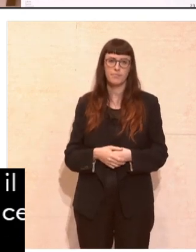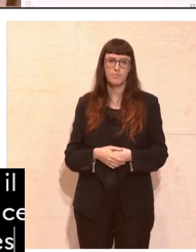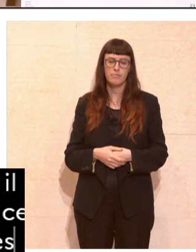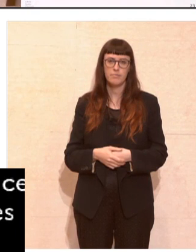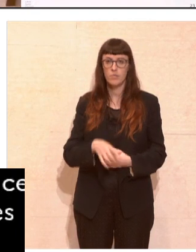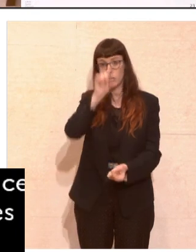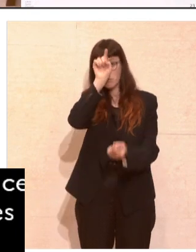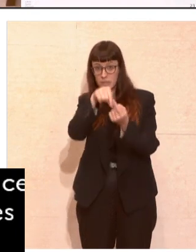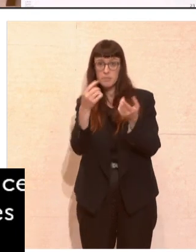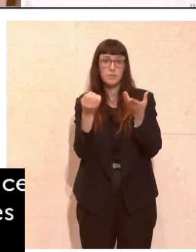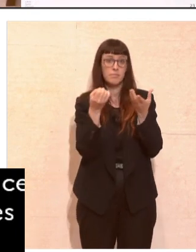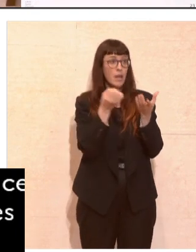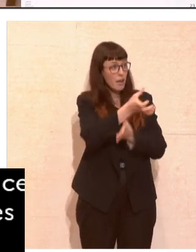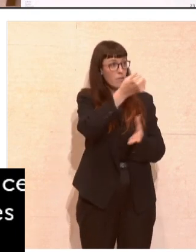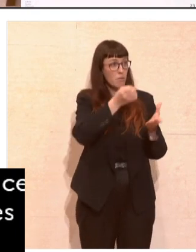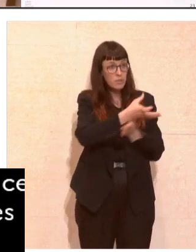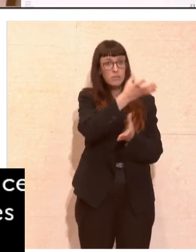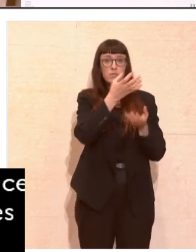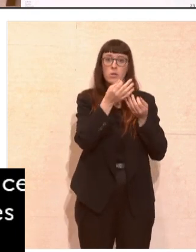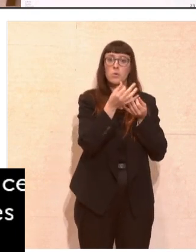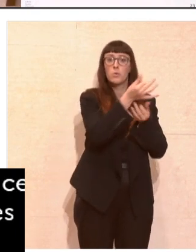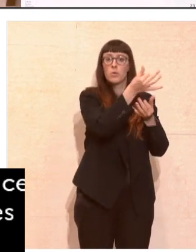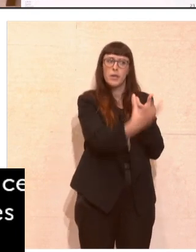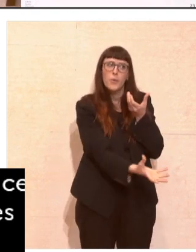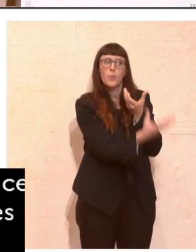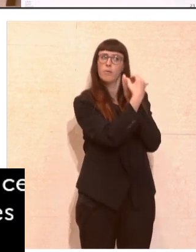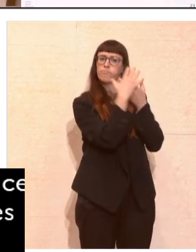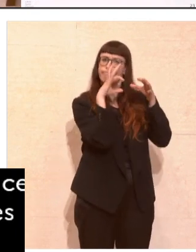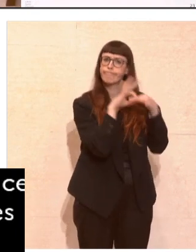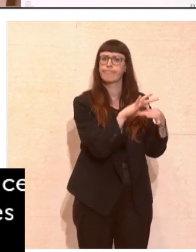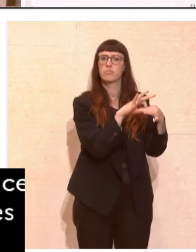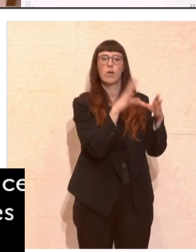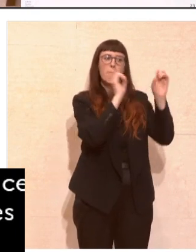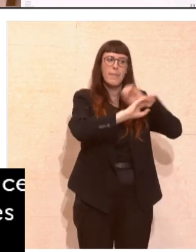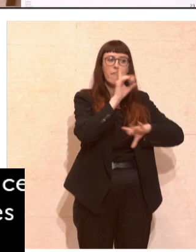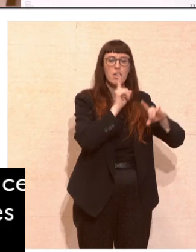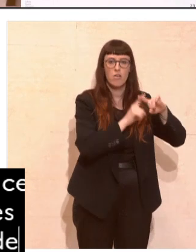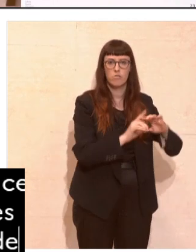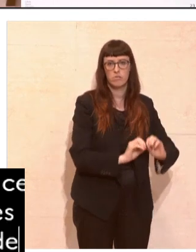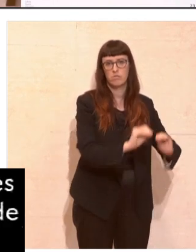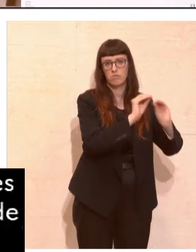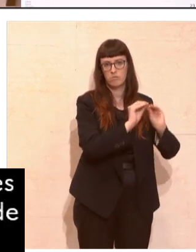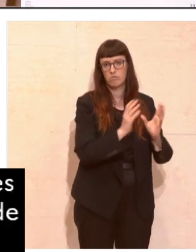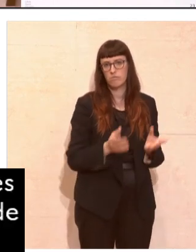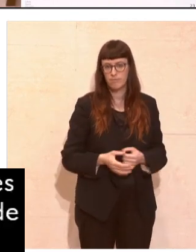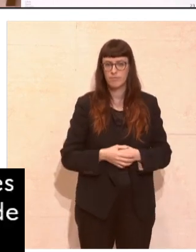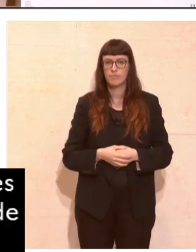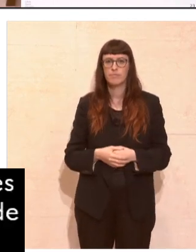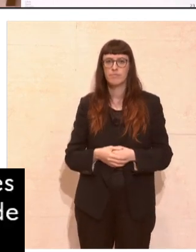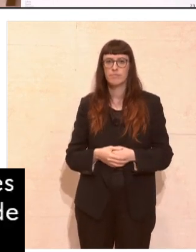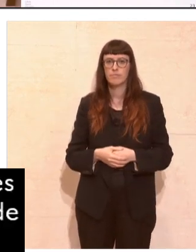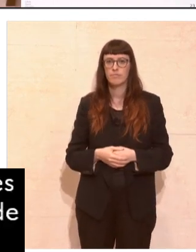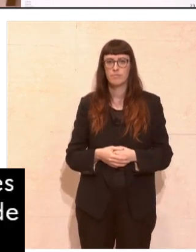d'informer, de mieux informer, mais de comprendre à accompagner de façon bienveillante le parent. Donc, ce qu'on voit ici,